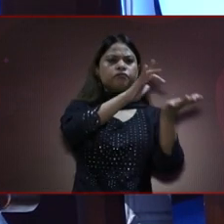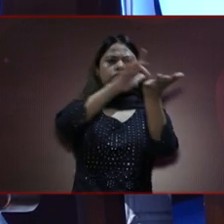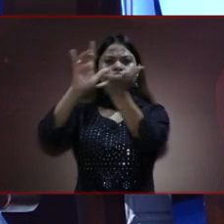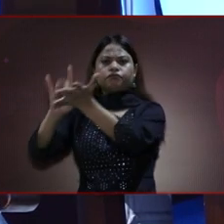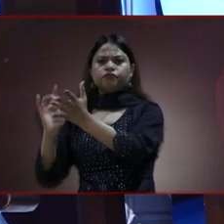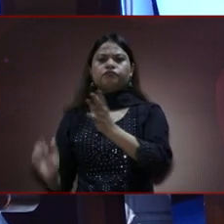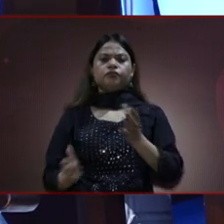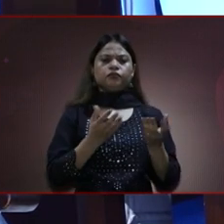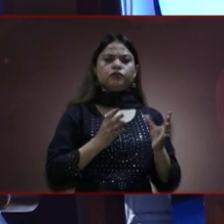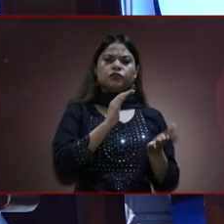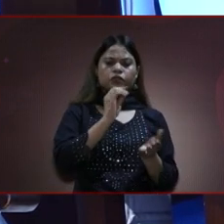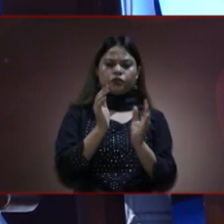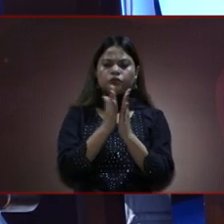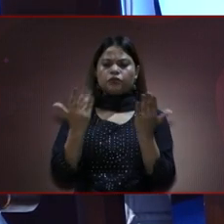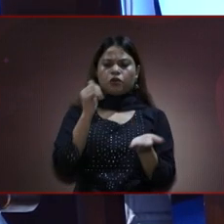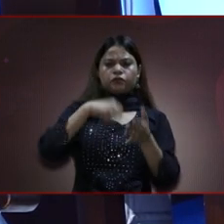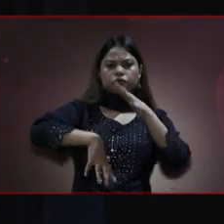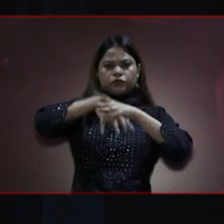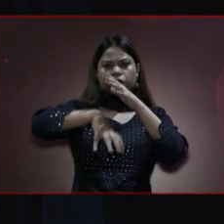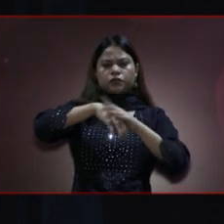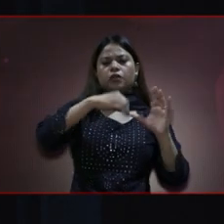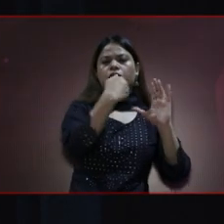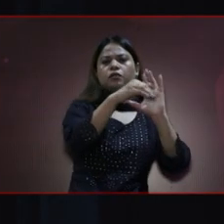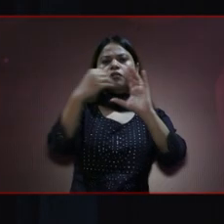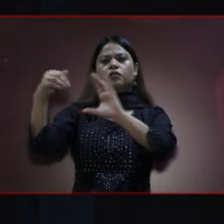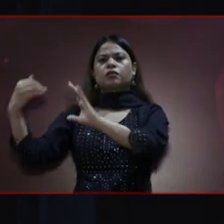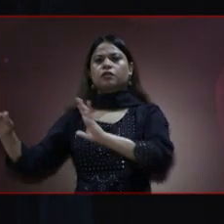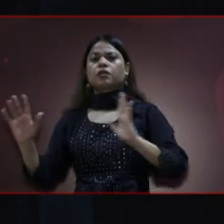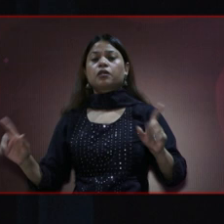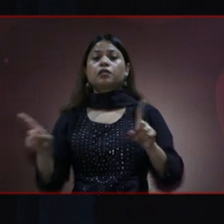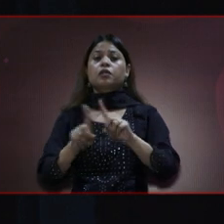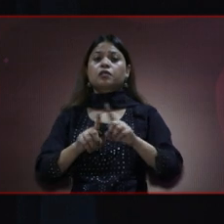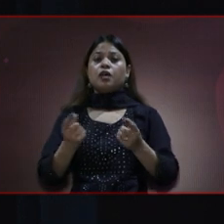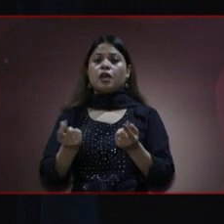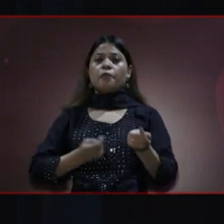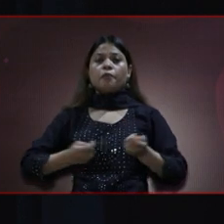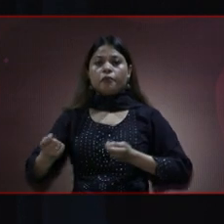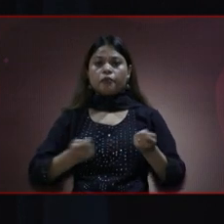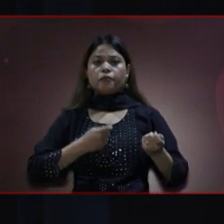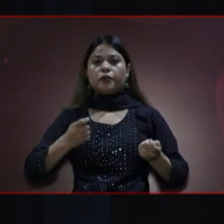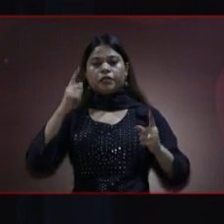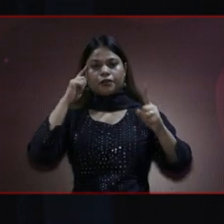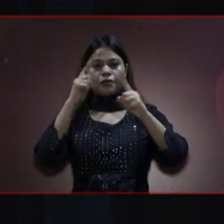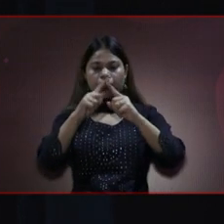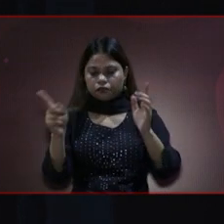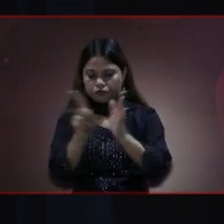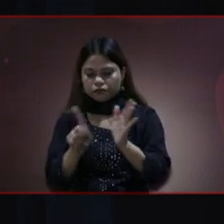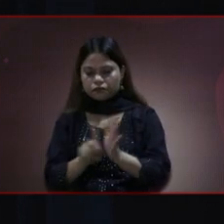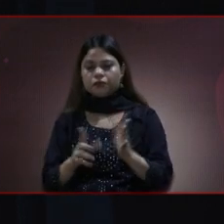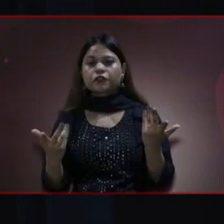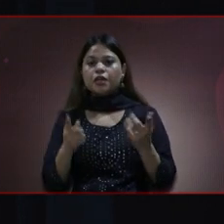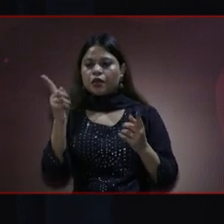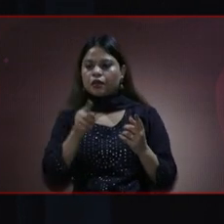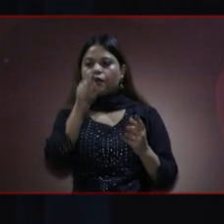हमसे देखो, दोनों अमन किस प्रकार की बिजनेस एग्रीमेंट किए हो मेरे को मालूम नहीं है। मेरा तो इंटरेस्ट रहेगा कि